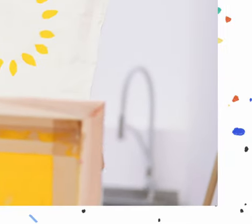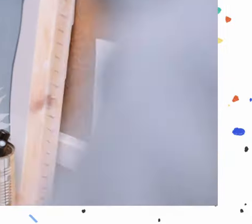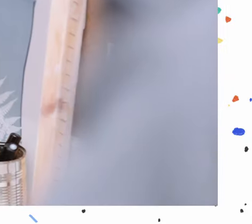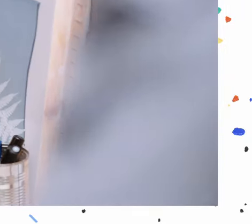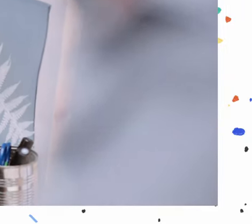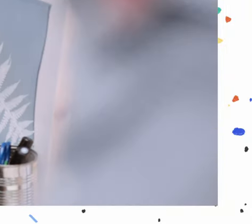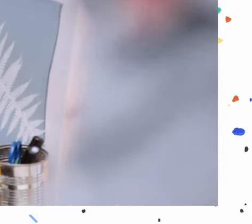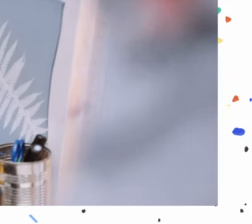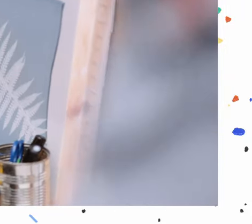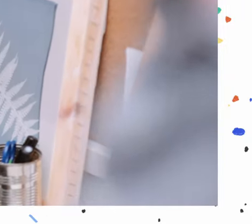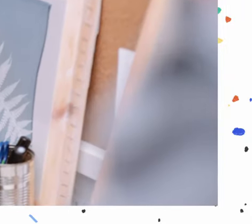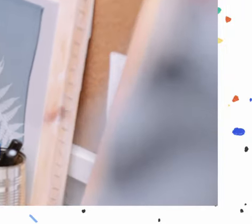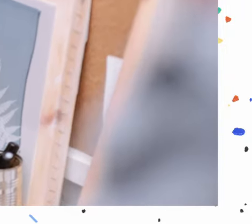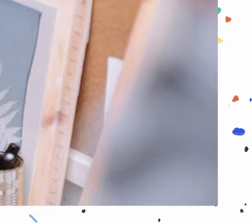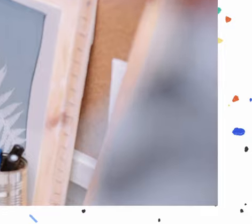Thank you.